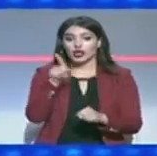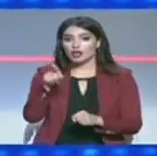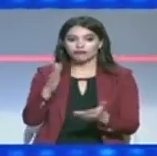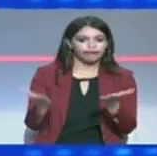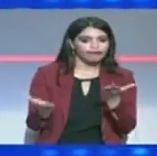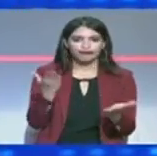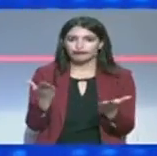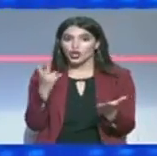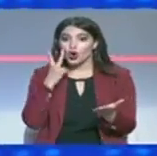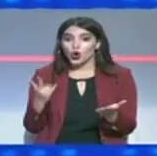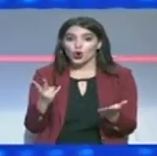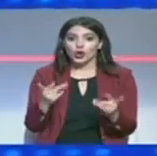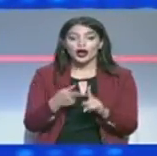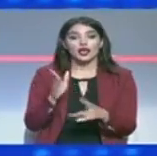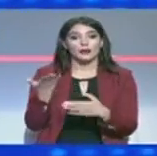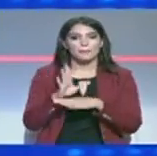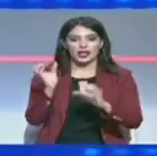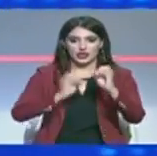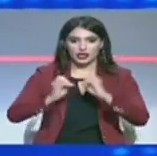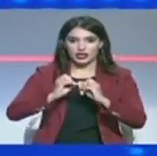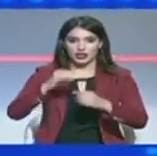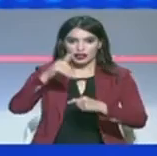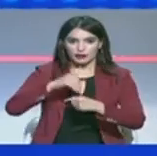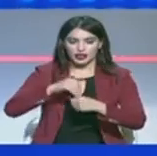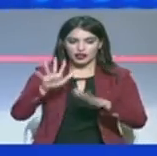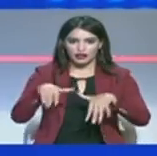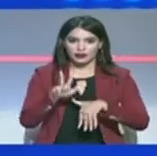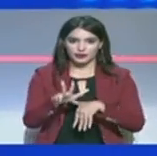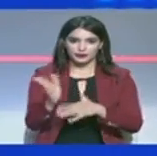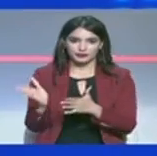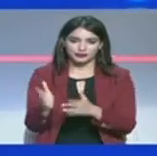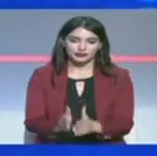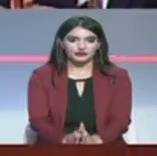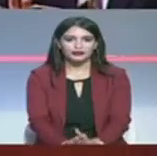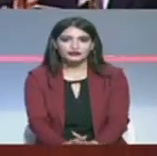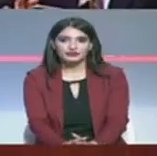للتصنيف مثل ما يحدد ذلك النظام الداخلي لمجلس نواب الشعب.